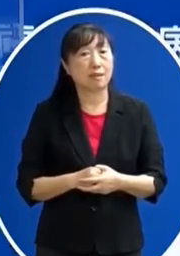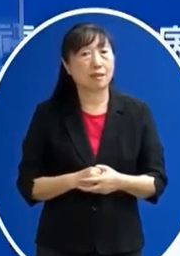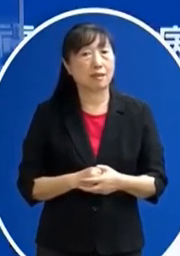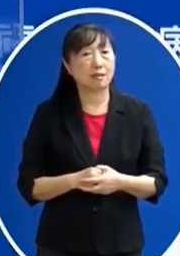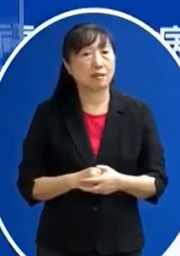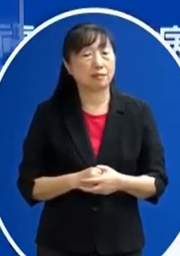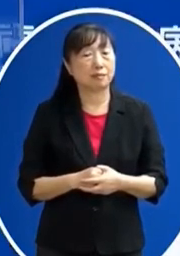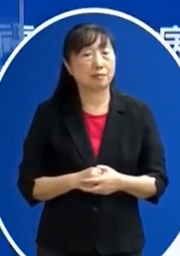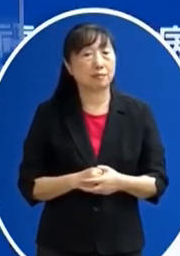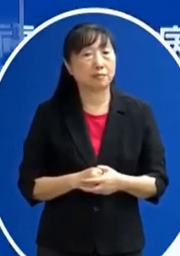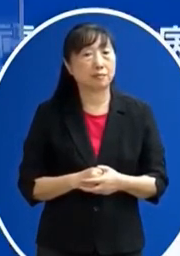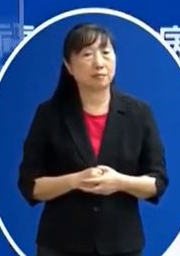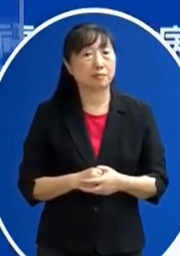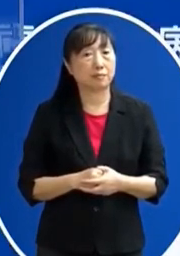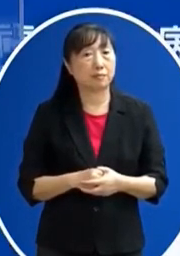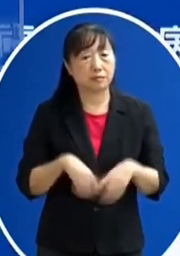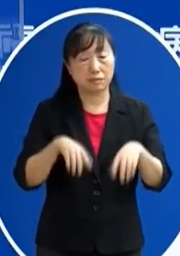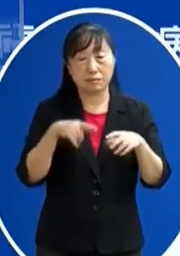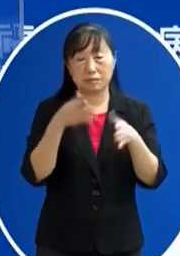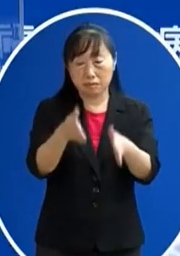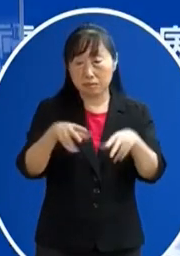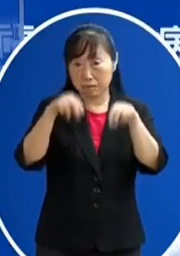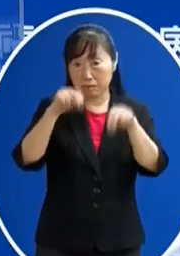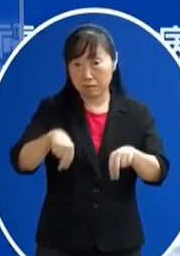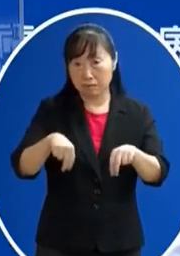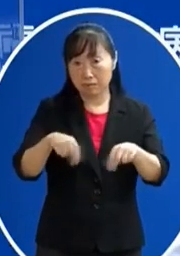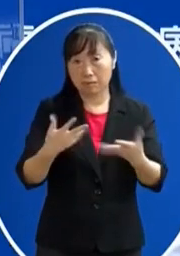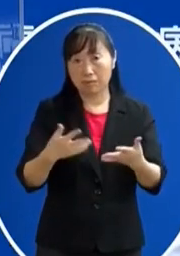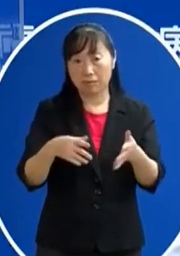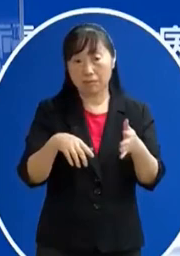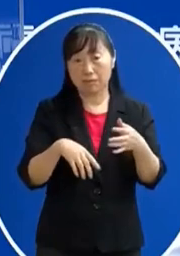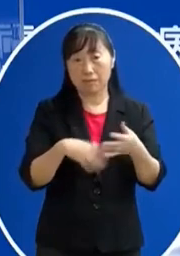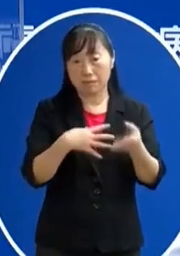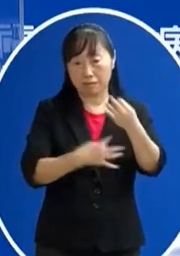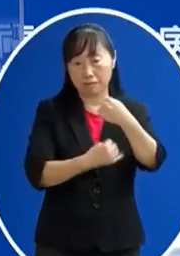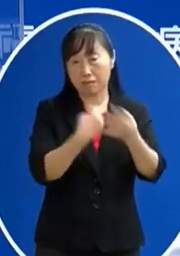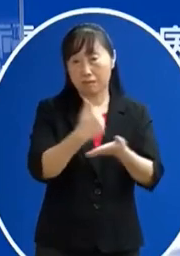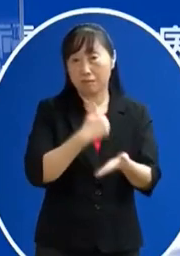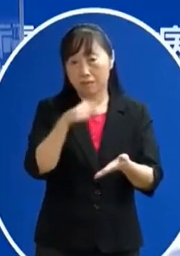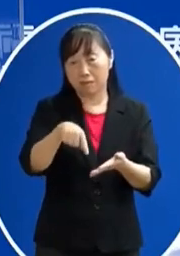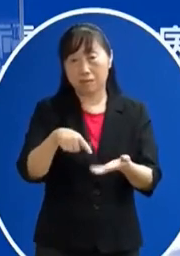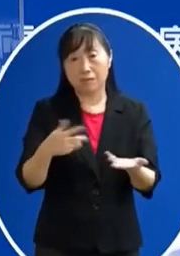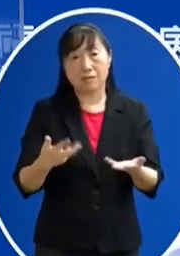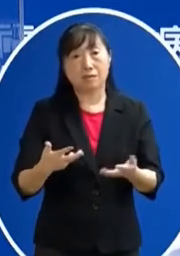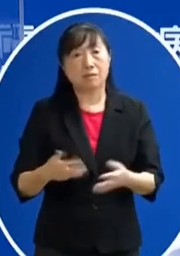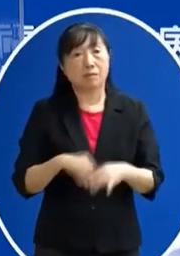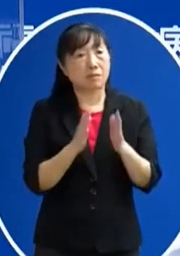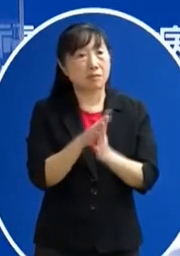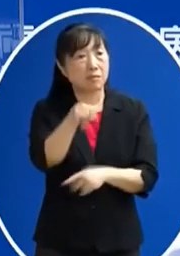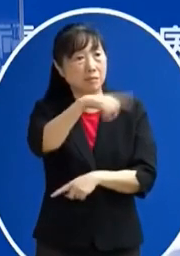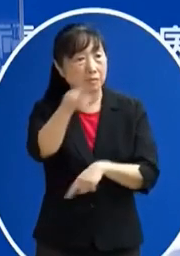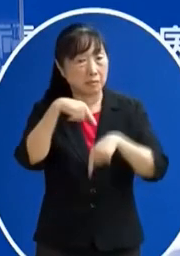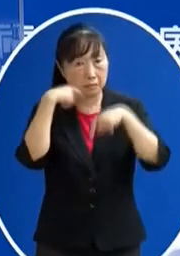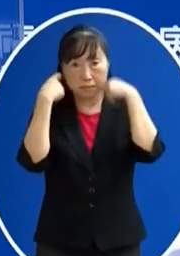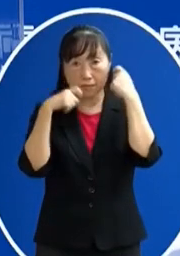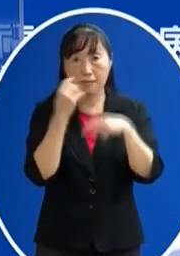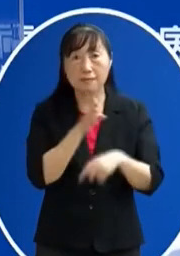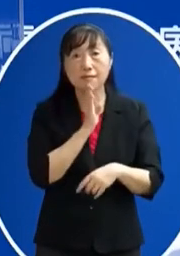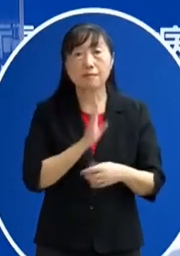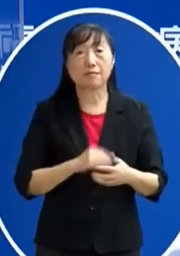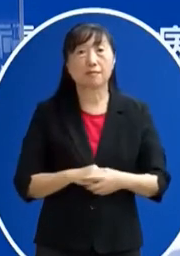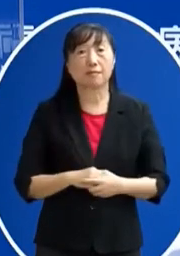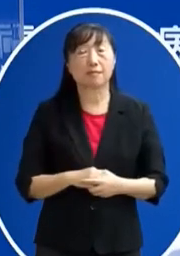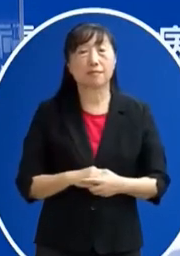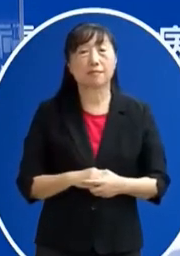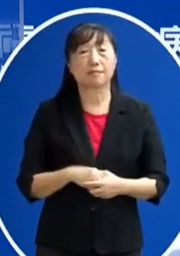第一个，当然我想大家对于签约了购买时程都非常的好奇了哈。不过我